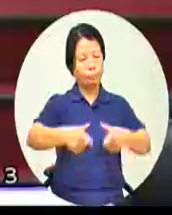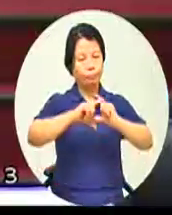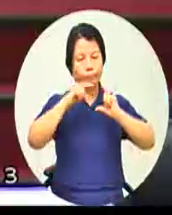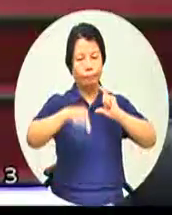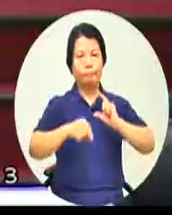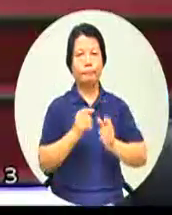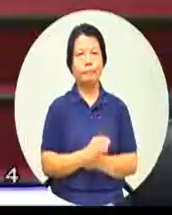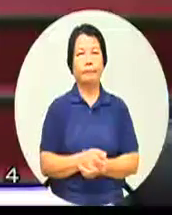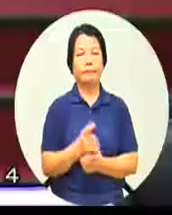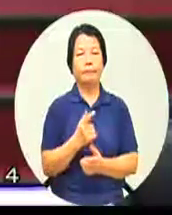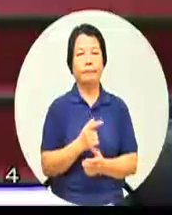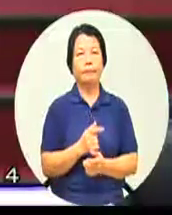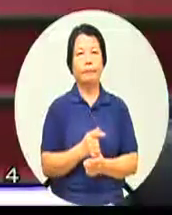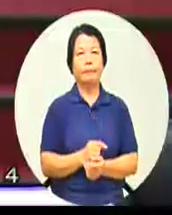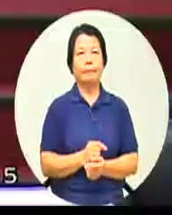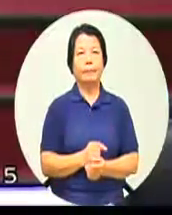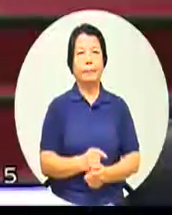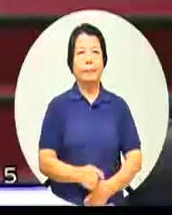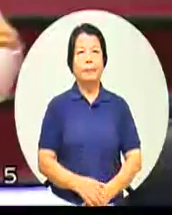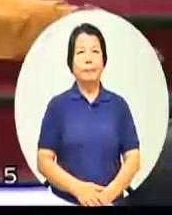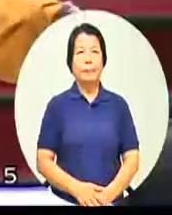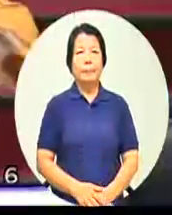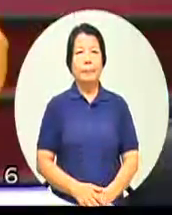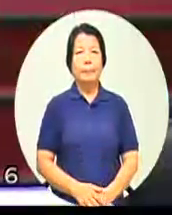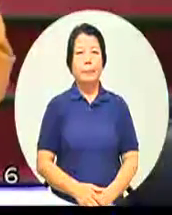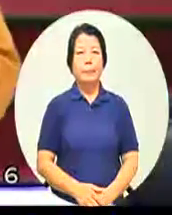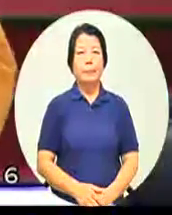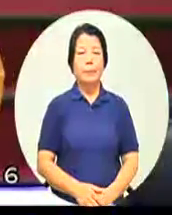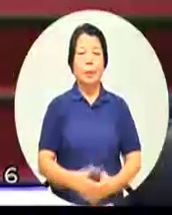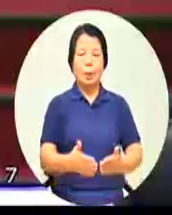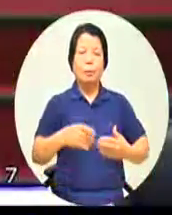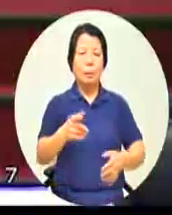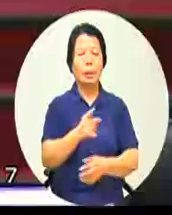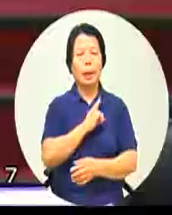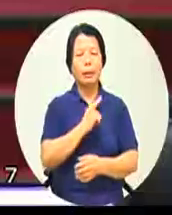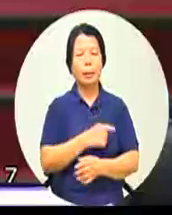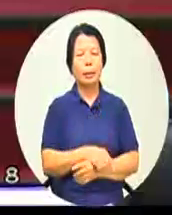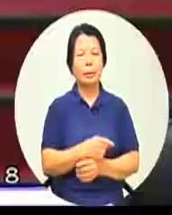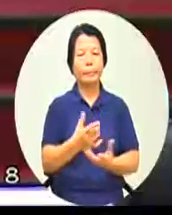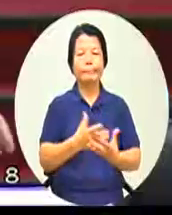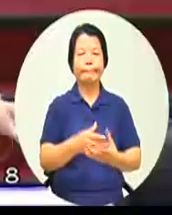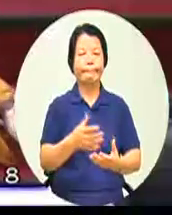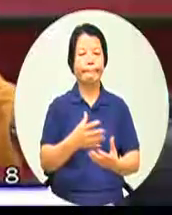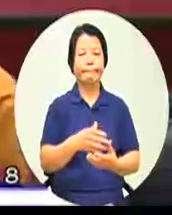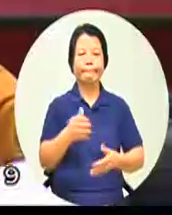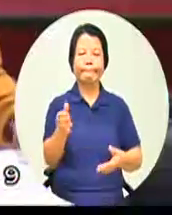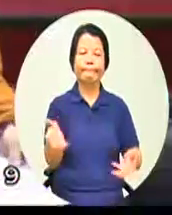安尼严其事故，包括地质部啊，看得等下台湾这件你敢知？